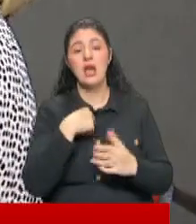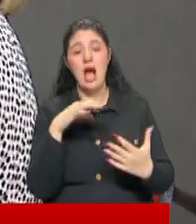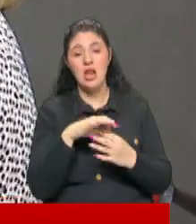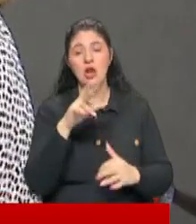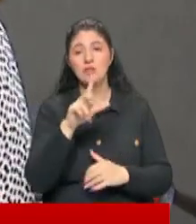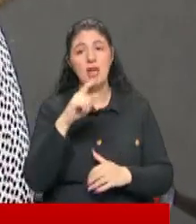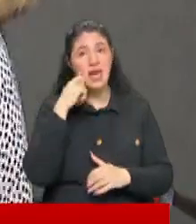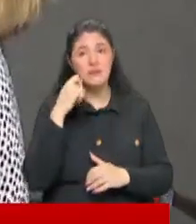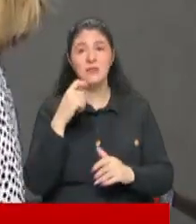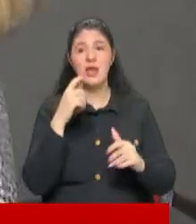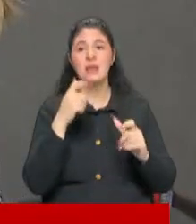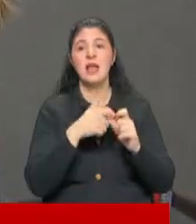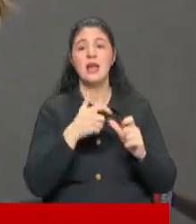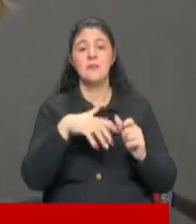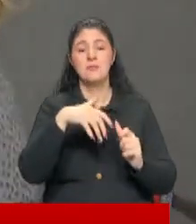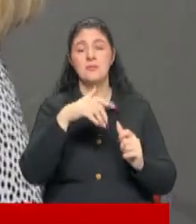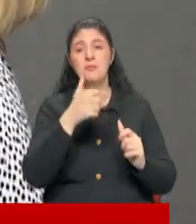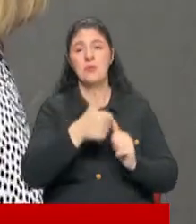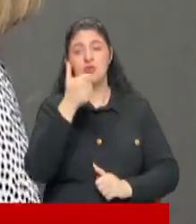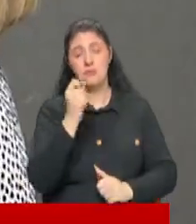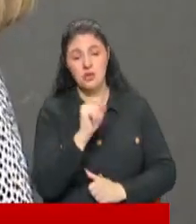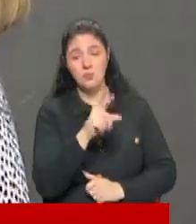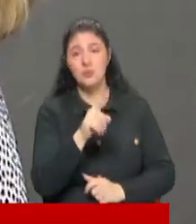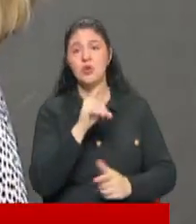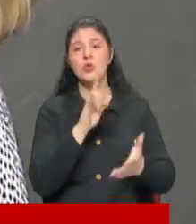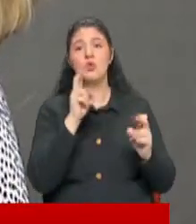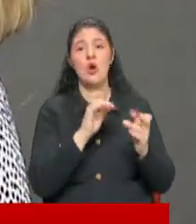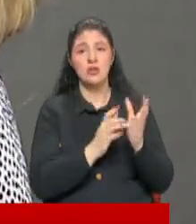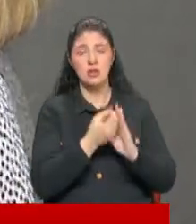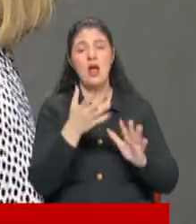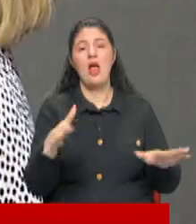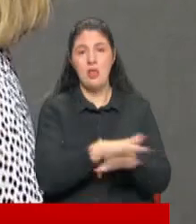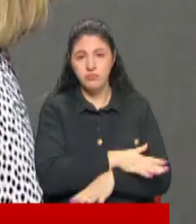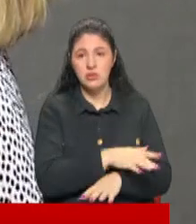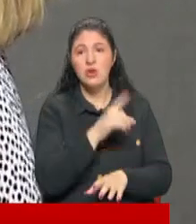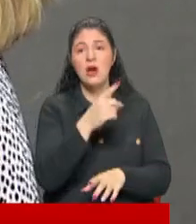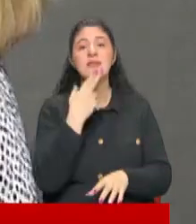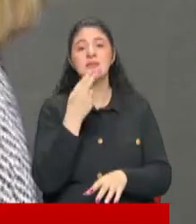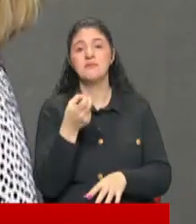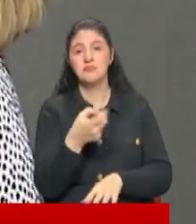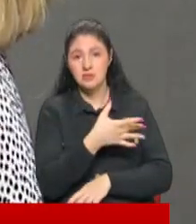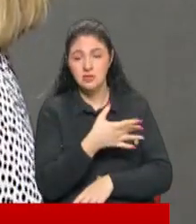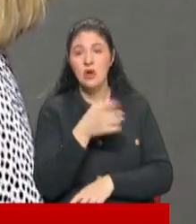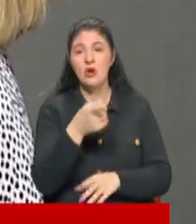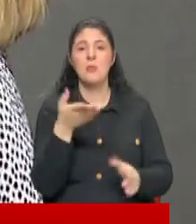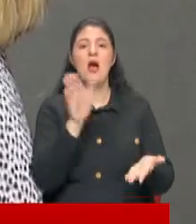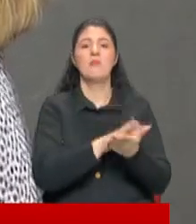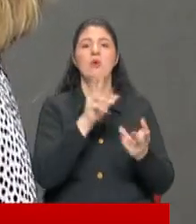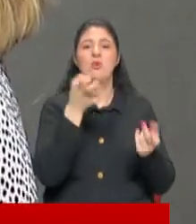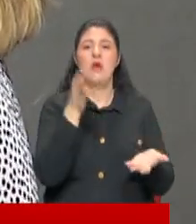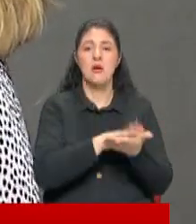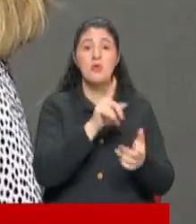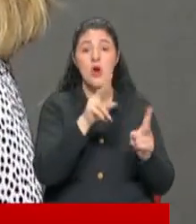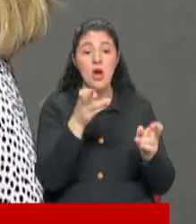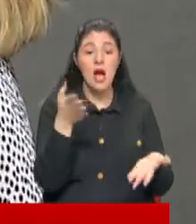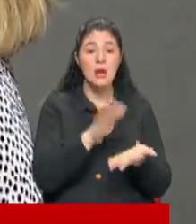31 Ekim'de genel başkana mesaj attım geri dönüş olmadı bu konu ortaya çıktı o zaman Sümen alta edildi O kız işten çık II o zaman kapatıldı bu konu bu